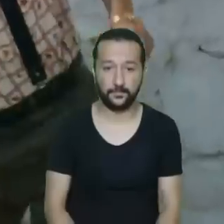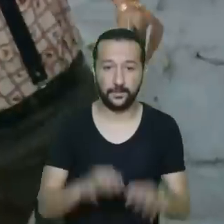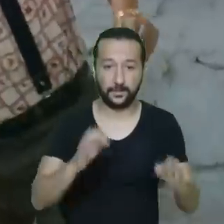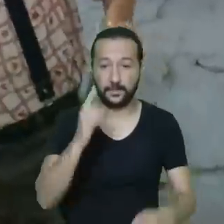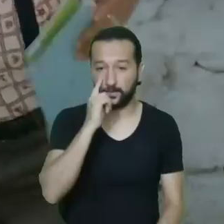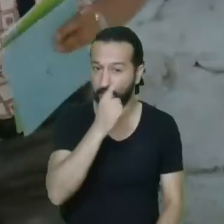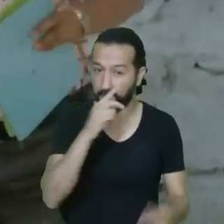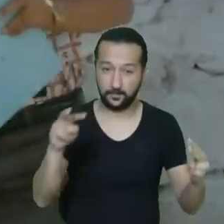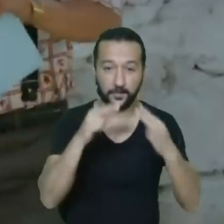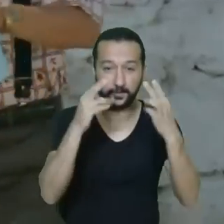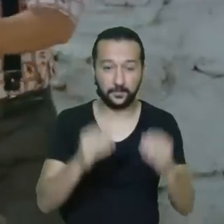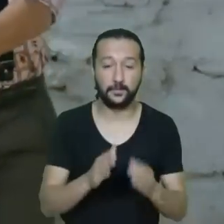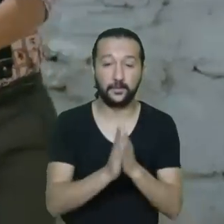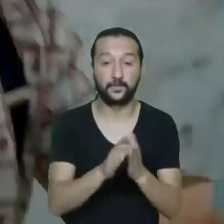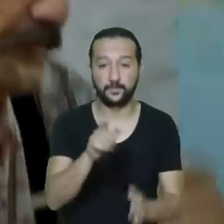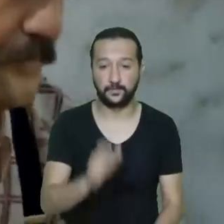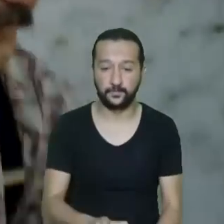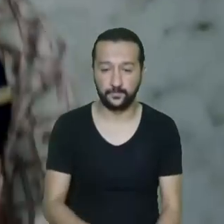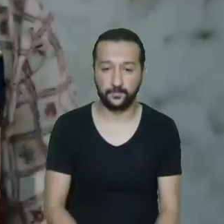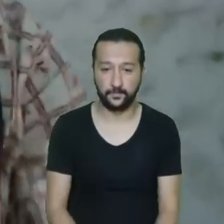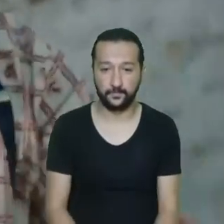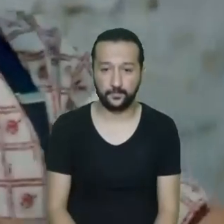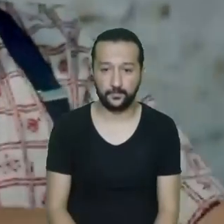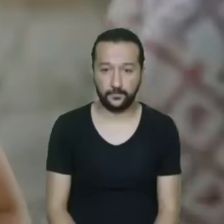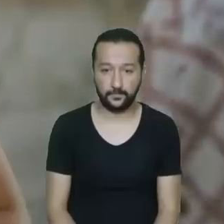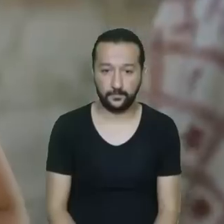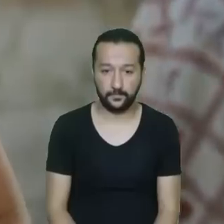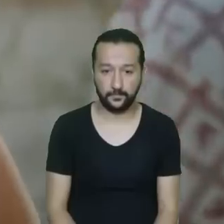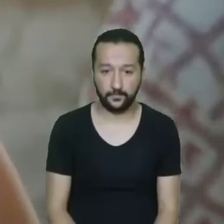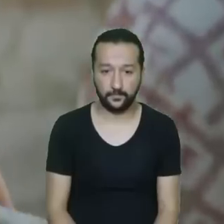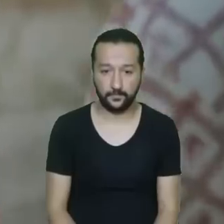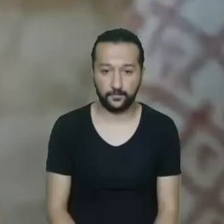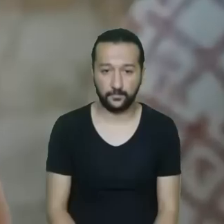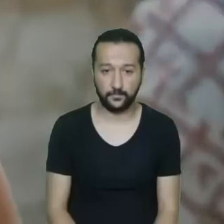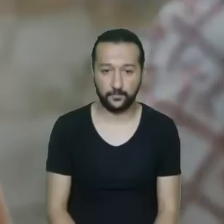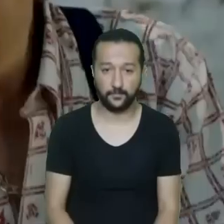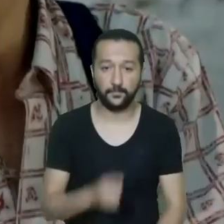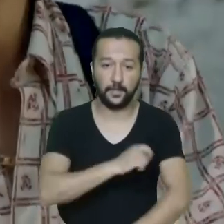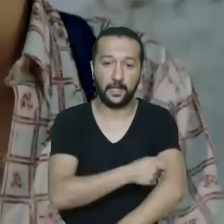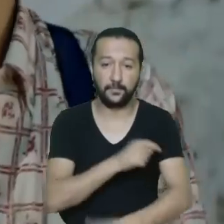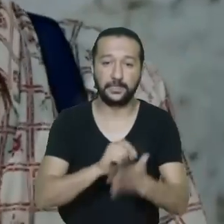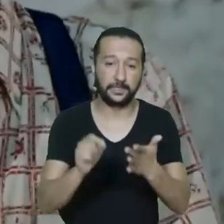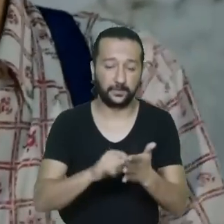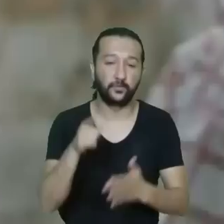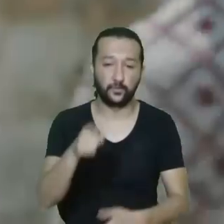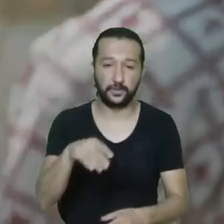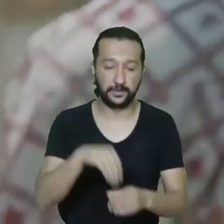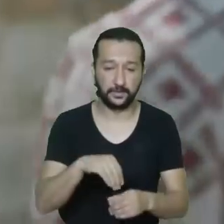Şimdi göz göze. Affedersin. Zümrüt saçlarını önünden çekerken garipseyerek Hüseyin'e baktı. Almanca yazıyor bunlar